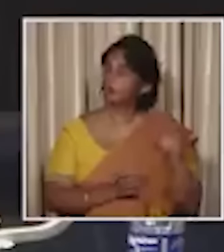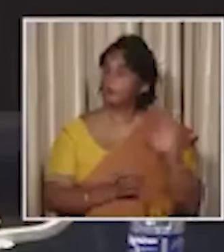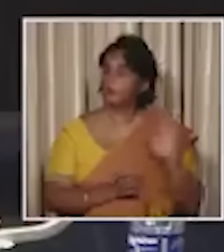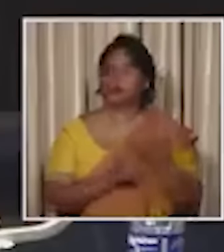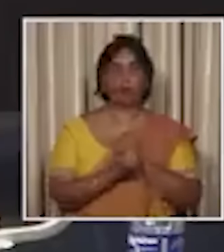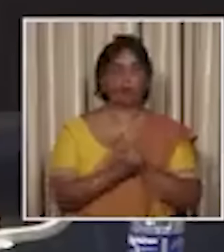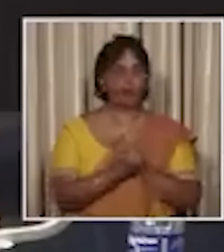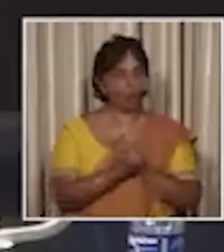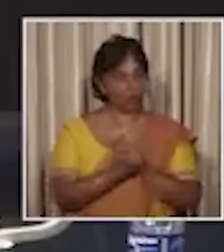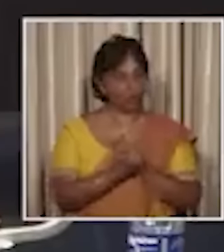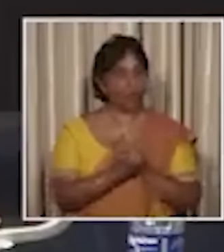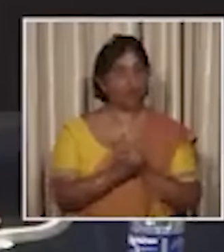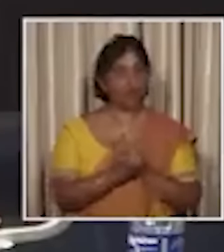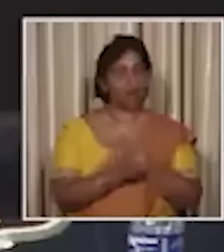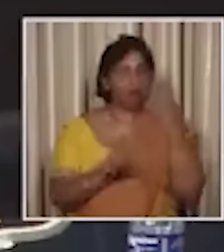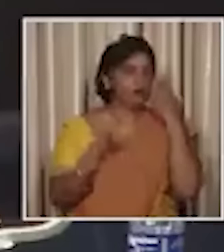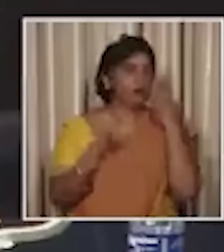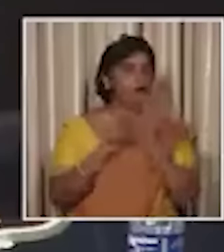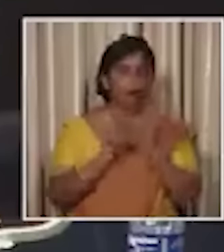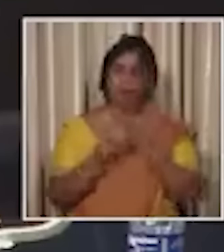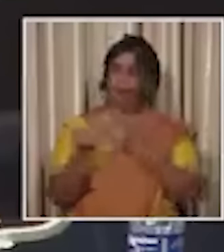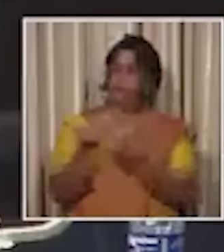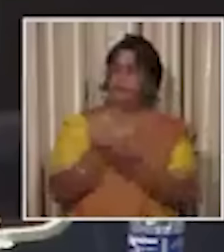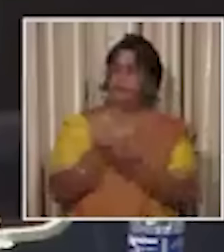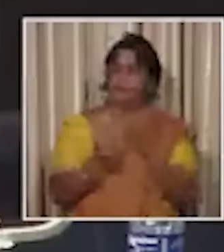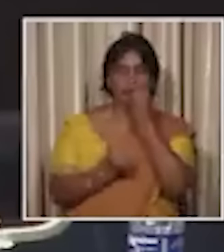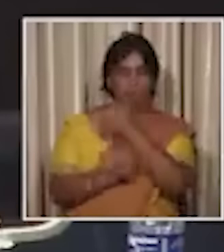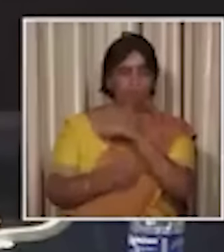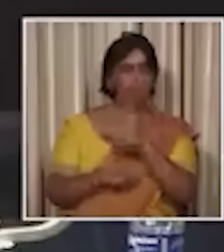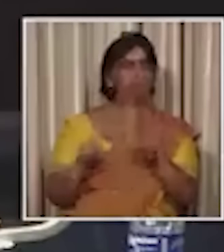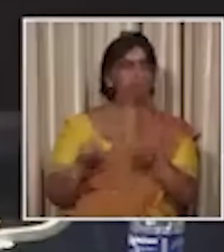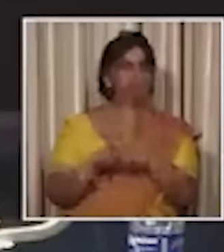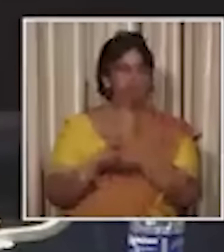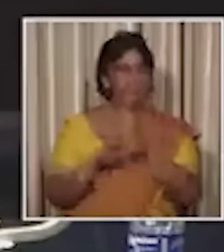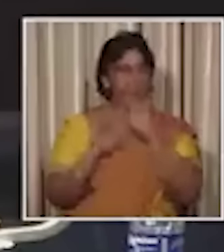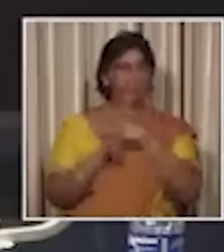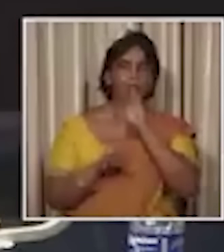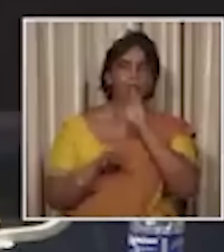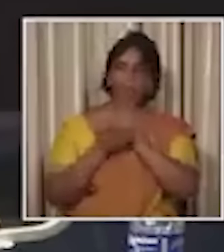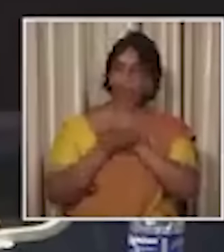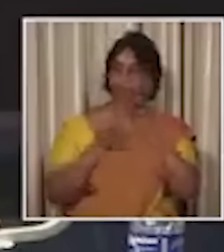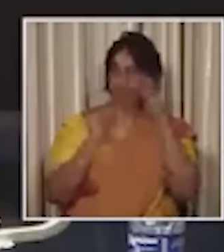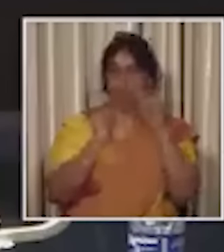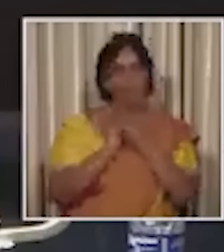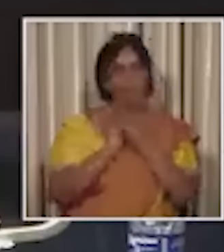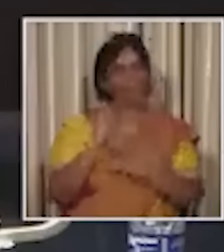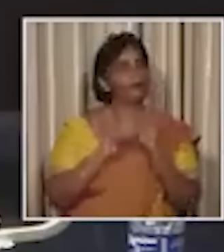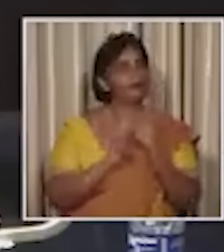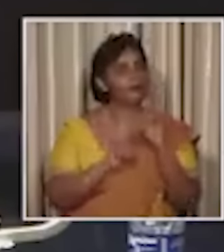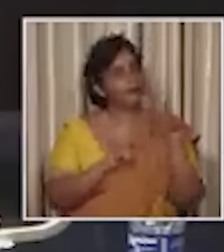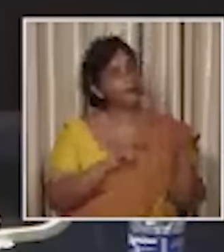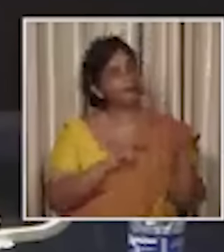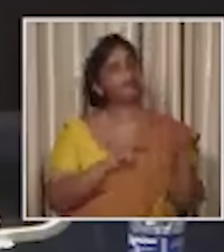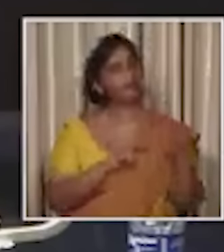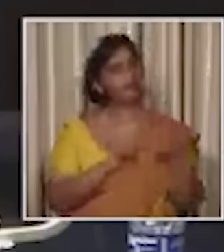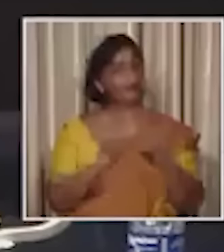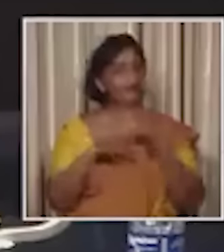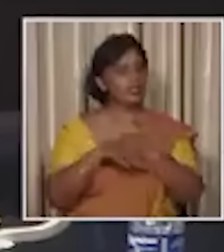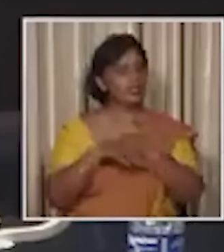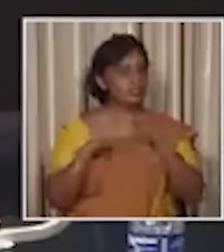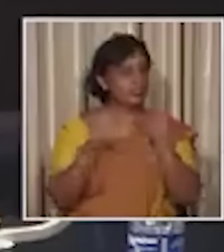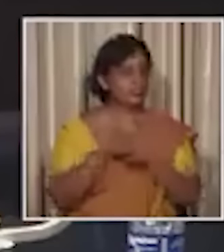சொன்னால், சட்டம் ஒழுங்கு அமைச்சர் ஒரு இன வெறி பிடித்த ஒருவர் அந்த கஜேந்திரகுமார் பொன்னம்பலத்தை அச்சுறுத்தி